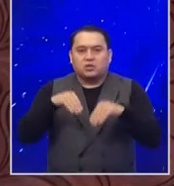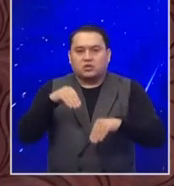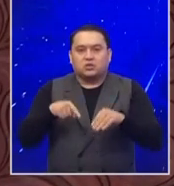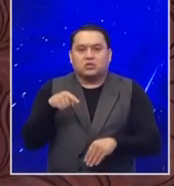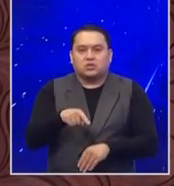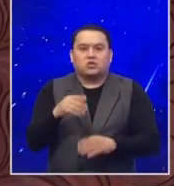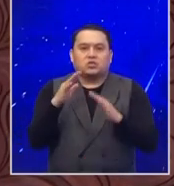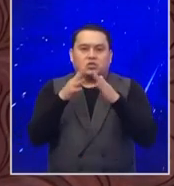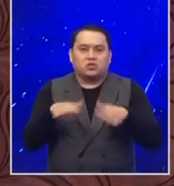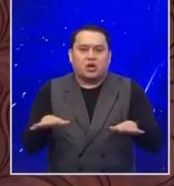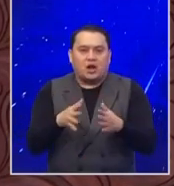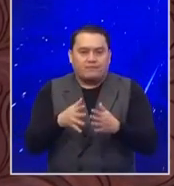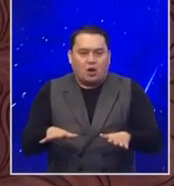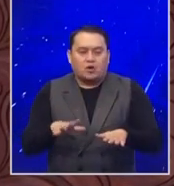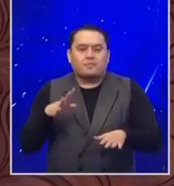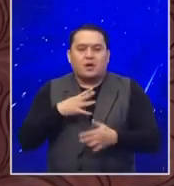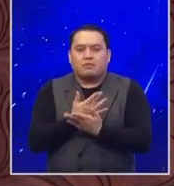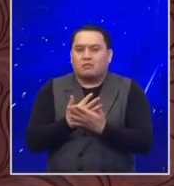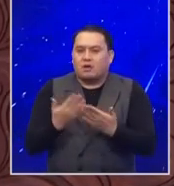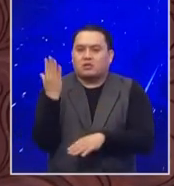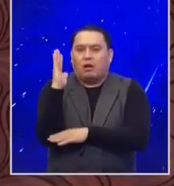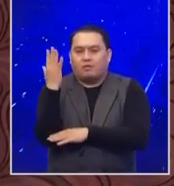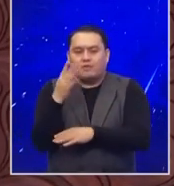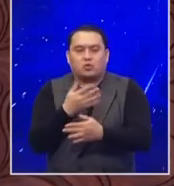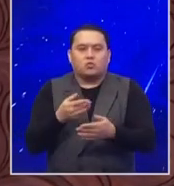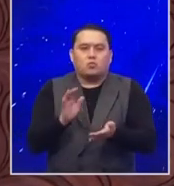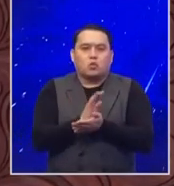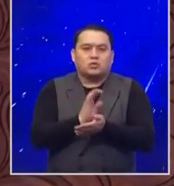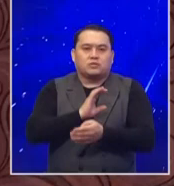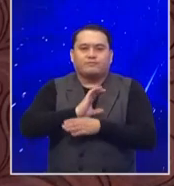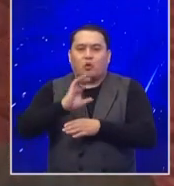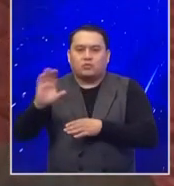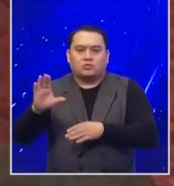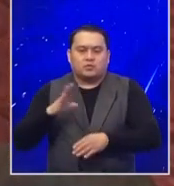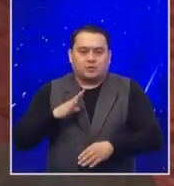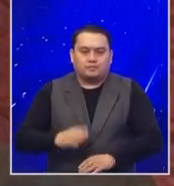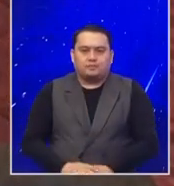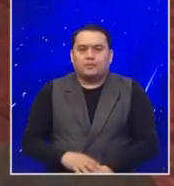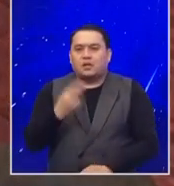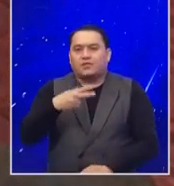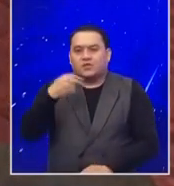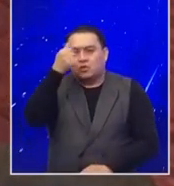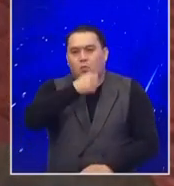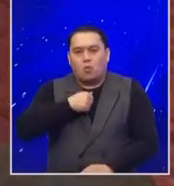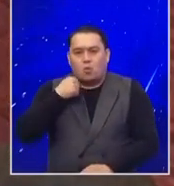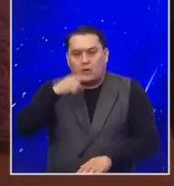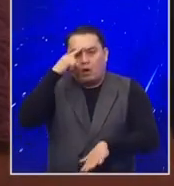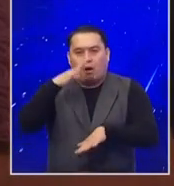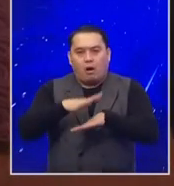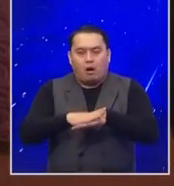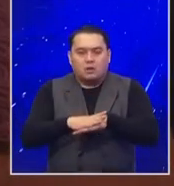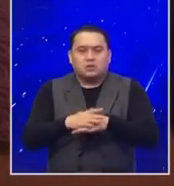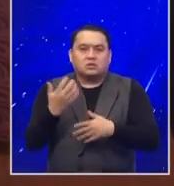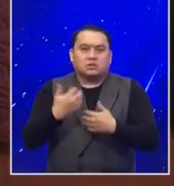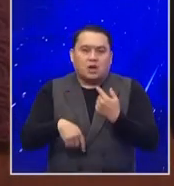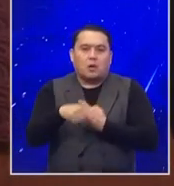более 1000 деревьев. Во время месячников вывезено более 1,5 тонн мусора. В 2020 году, по словам Акима, малому и